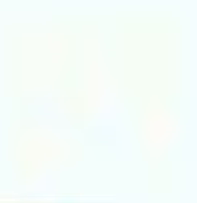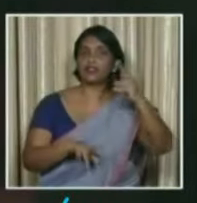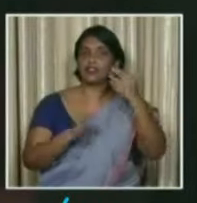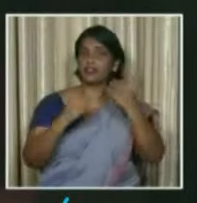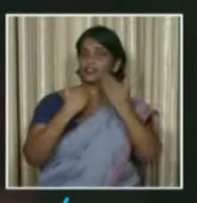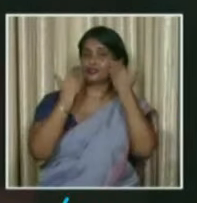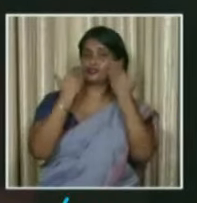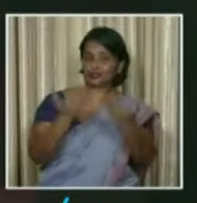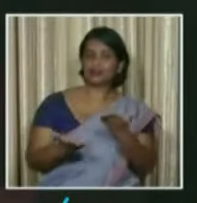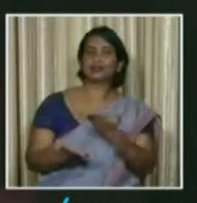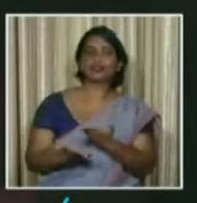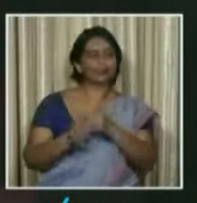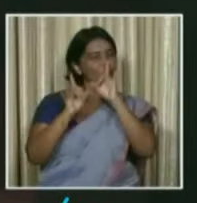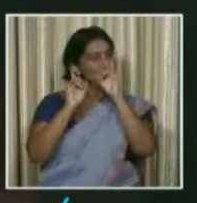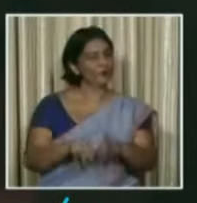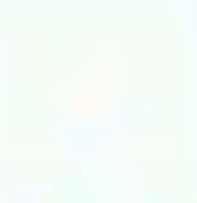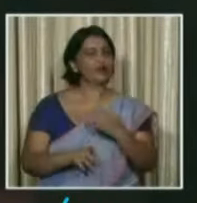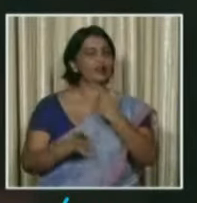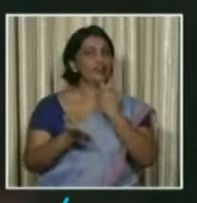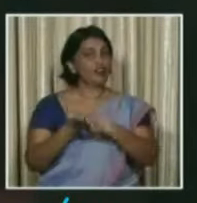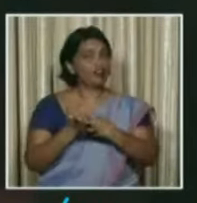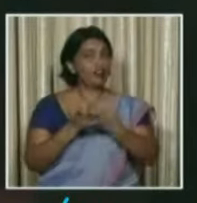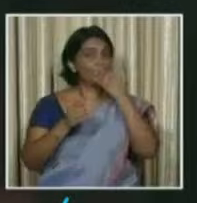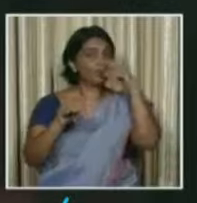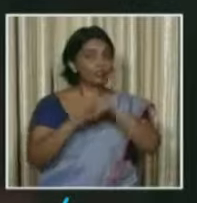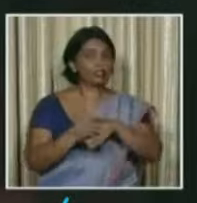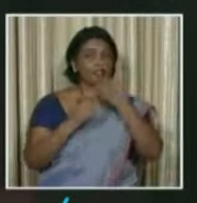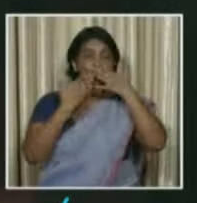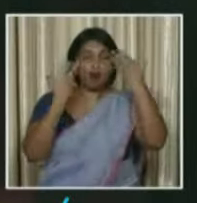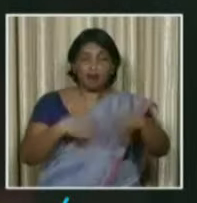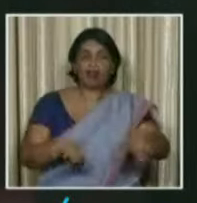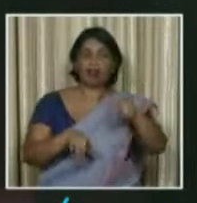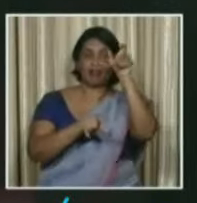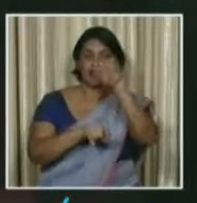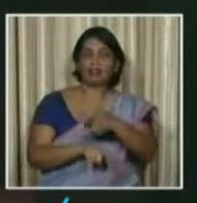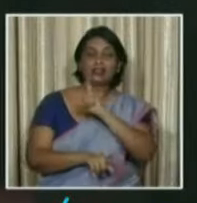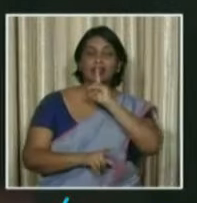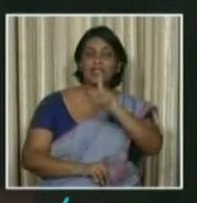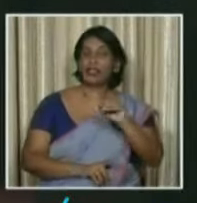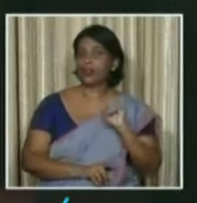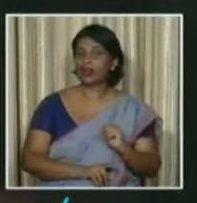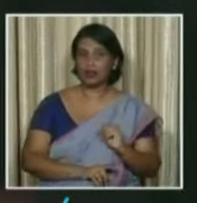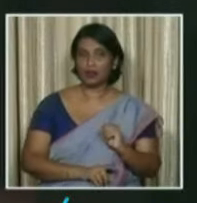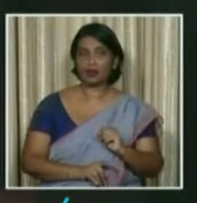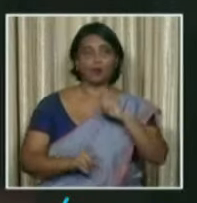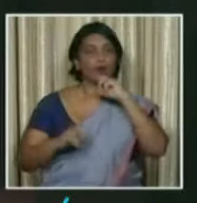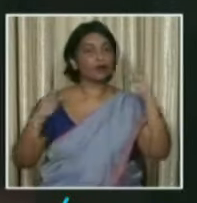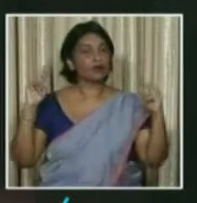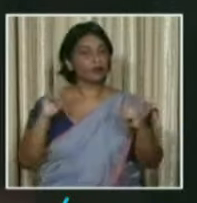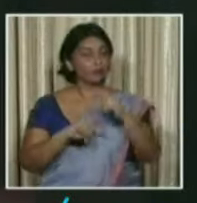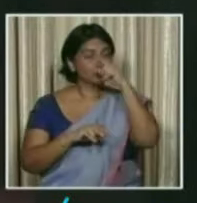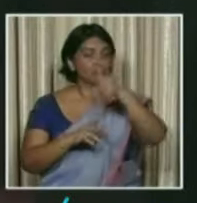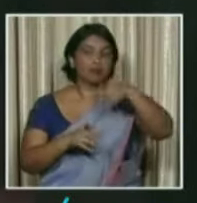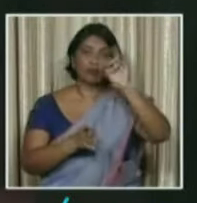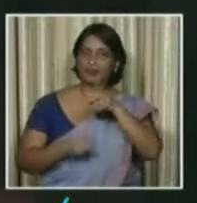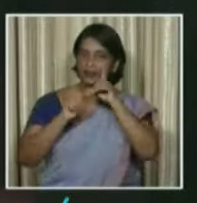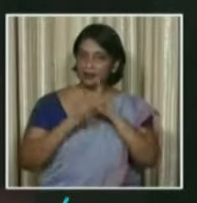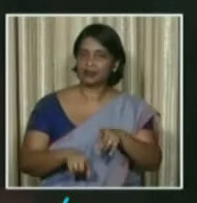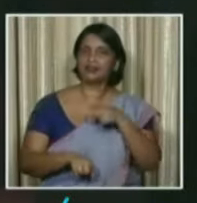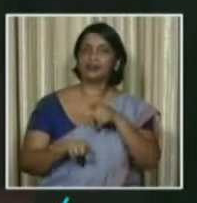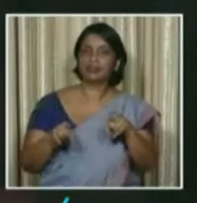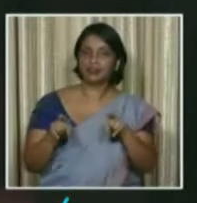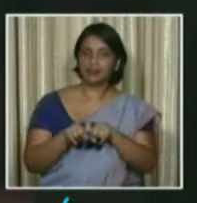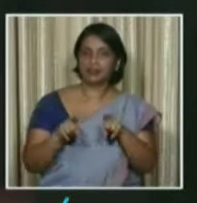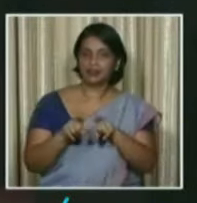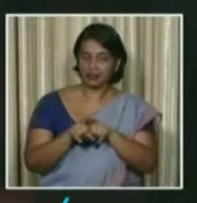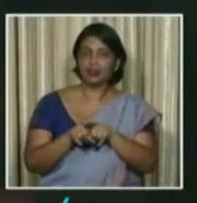ඉදිරිපිට මේ රාජකීය විද්‍යාලයේ ආදි ශිෂ්‍යයා මොකද කියන්නේ? ශ්‍රේෂ්ඨාධිකරණයේ තීන්දුව වළඳුනහල්ලු.